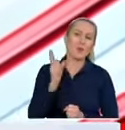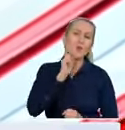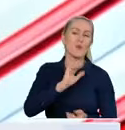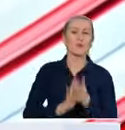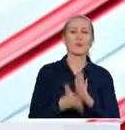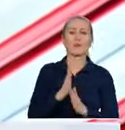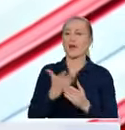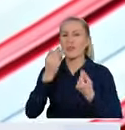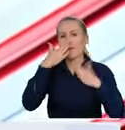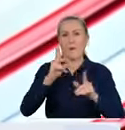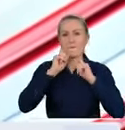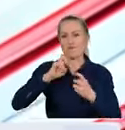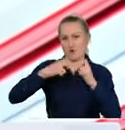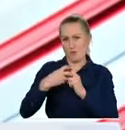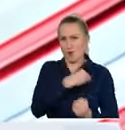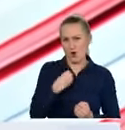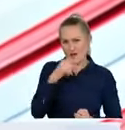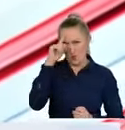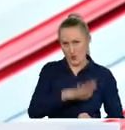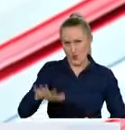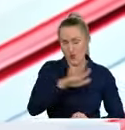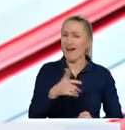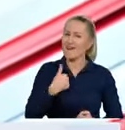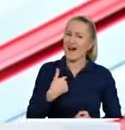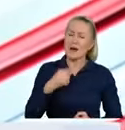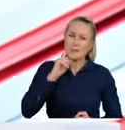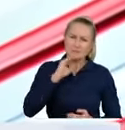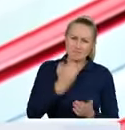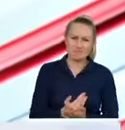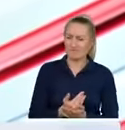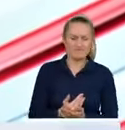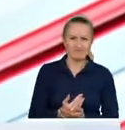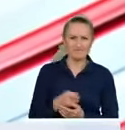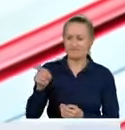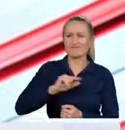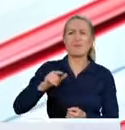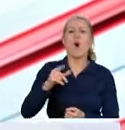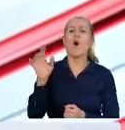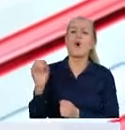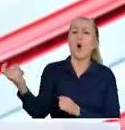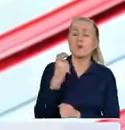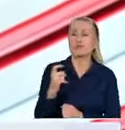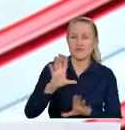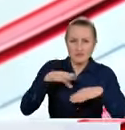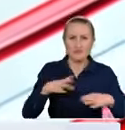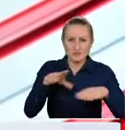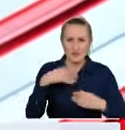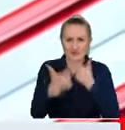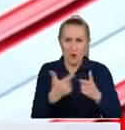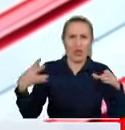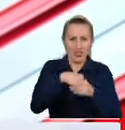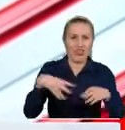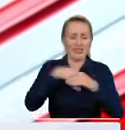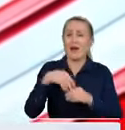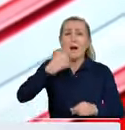problemami Polaków. Ja ubolewam, że opozycja tak łatwo się wpisuje w tą grę Jarosława Kaczyńskiego. Przestańmy mówić o tematach